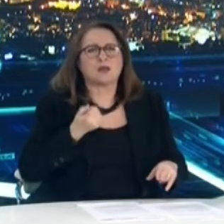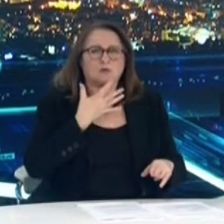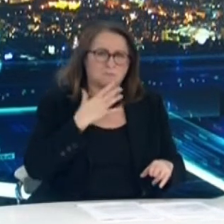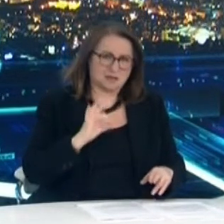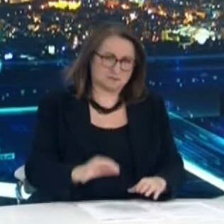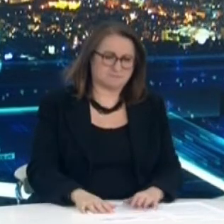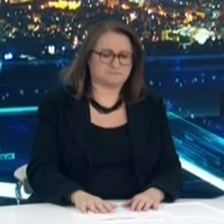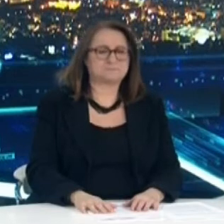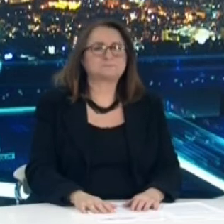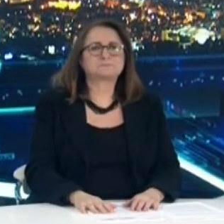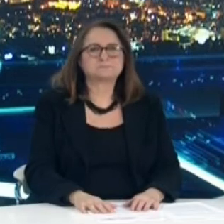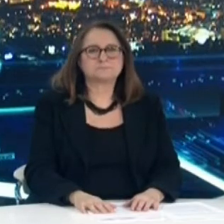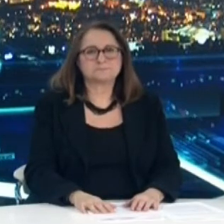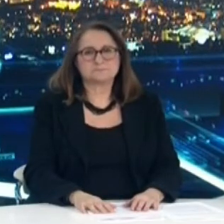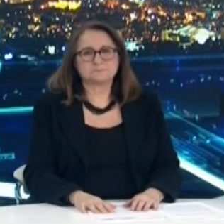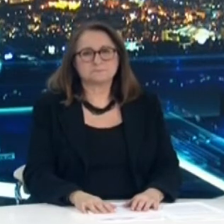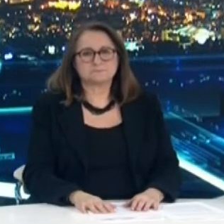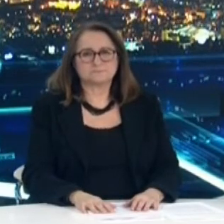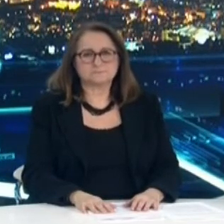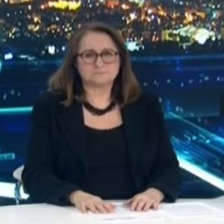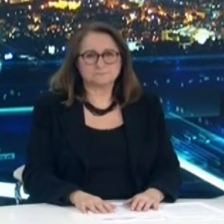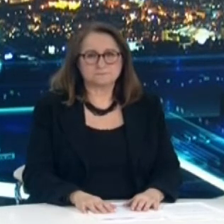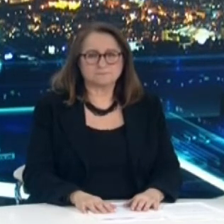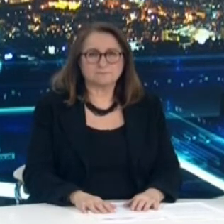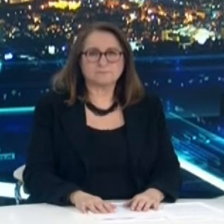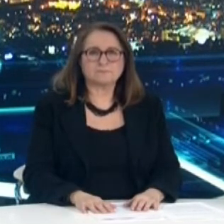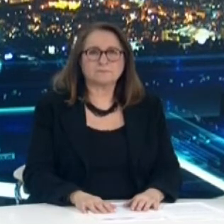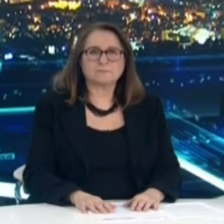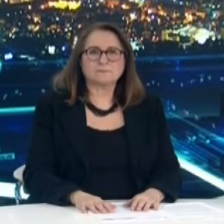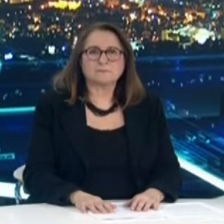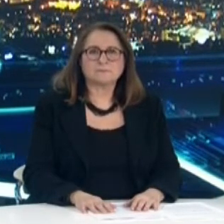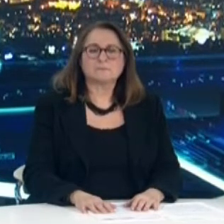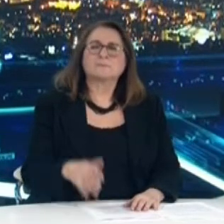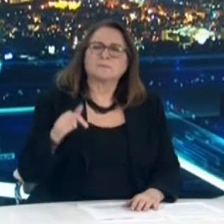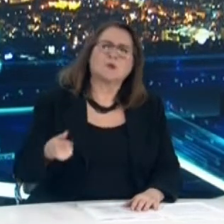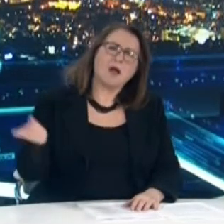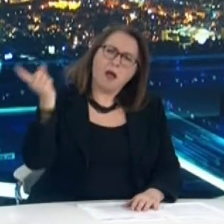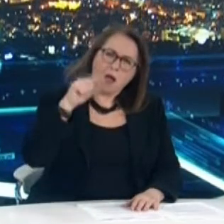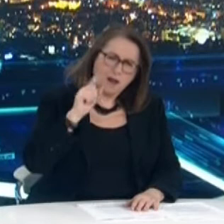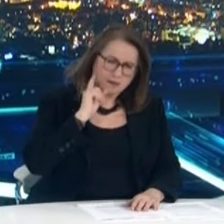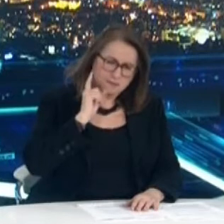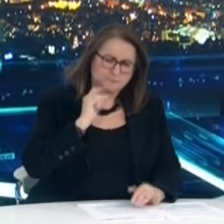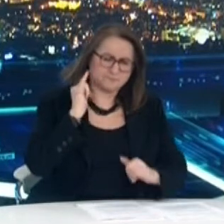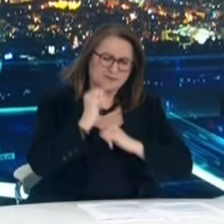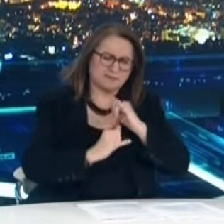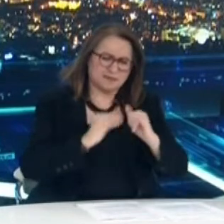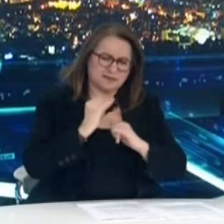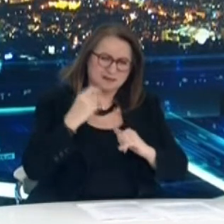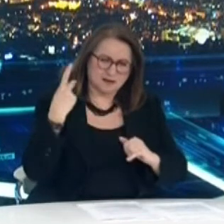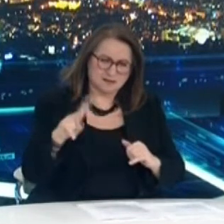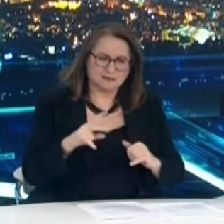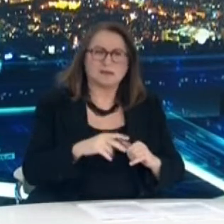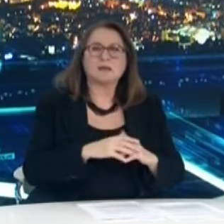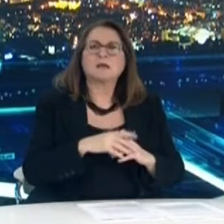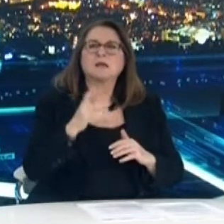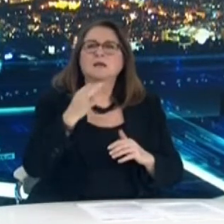Η κυρία Αγκουρίδη από το newsforhealth.gr και τα δικαιολογητικά. Κύριε Χαρδαλιά, την Τετάρτη αναφέρατε ότι οι χώροι εργασίας